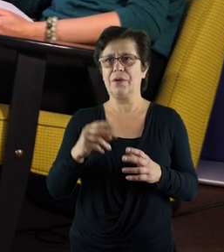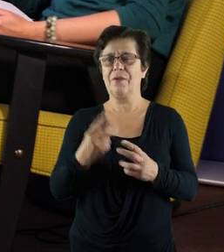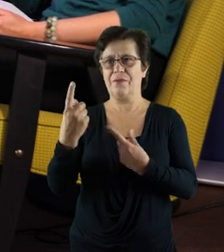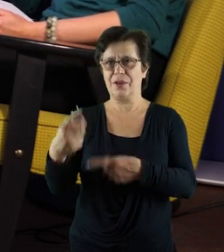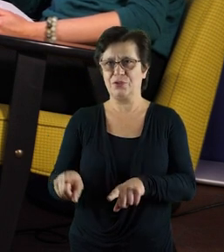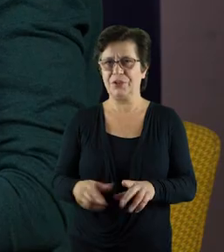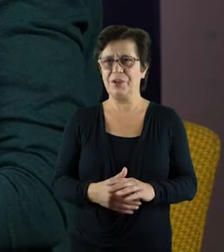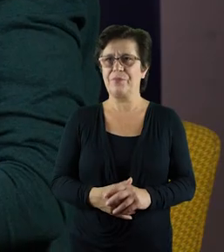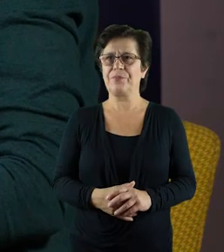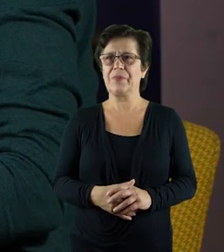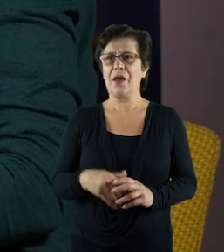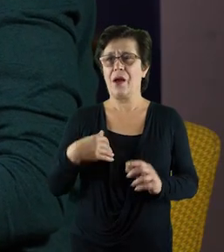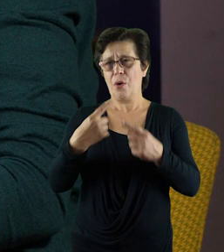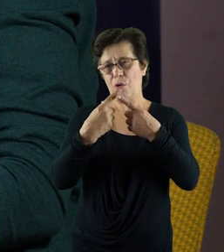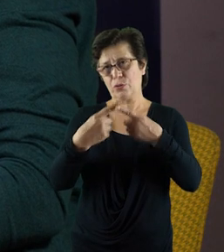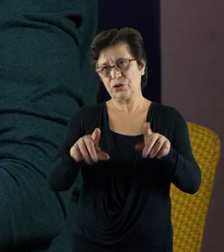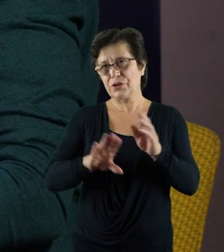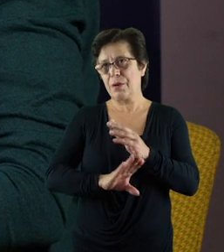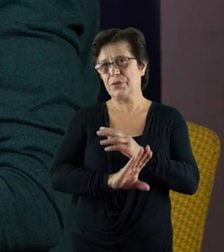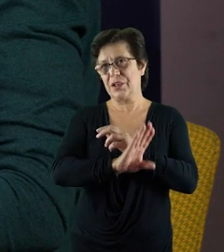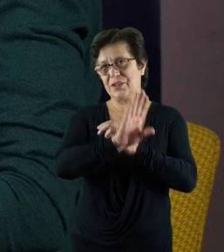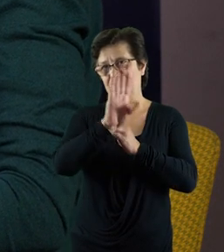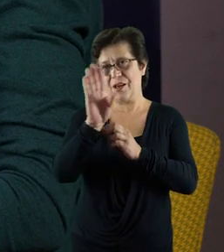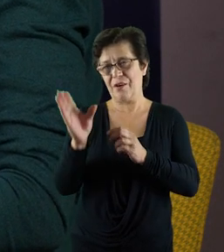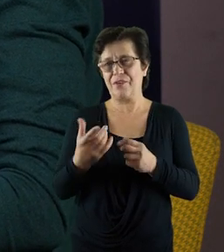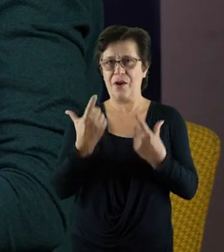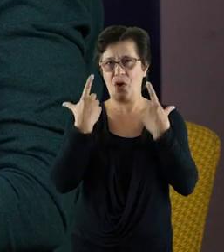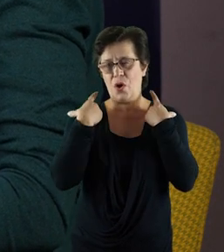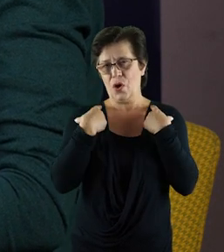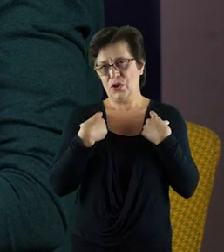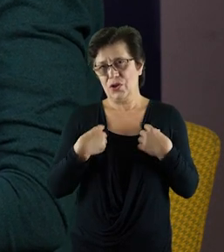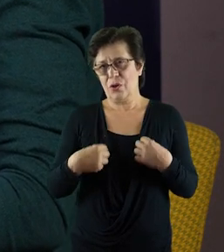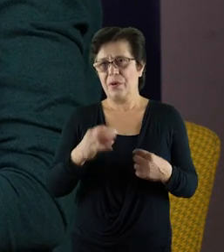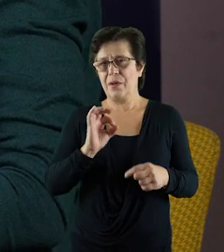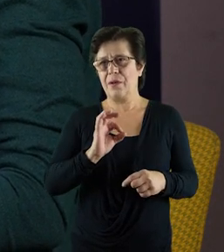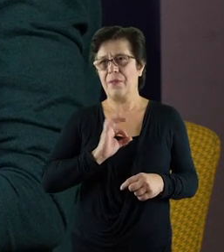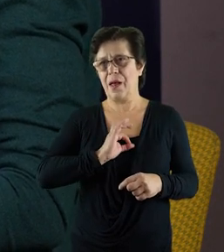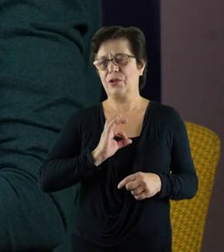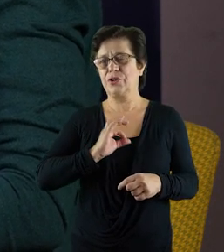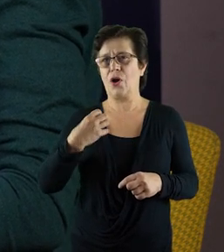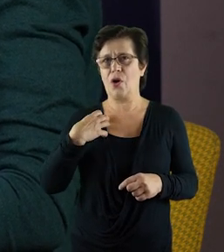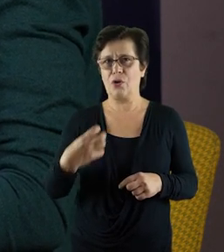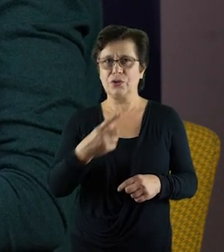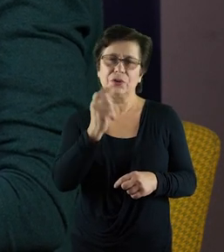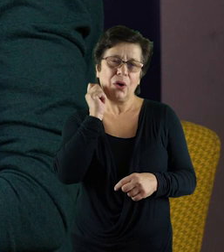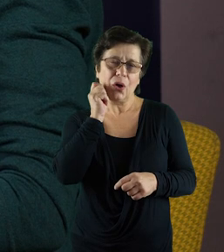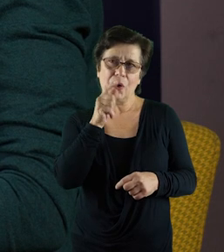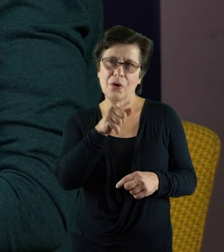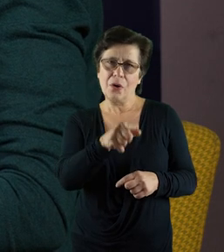Lesznie. Pokrótce przedstawię sylwetki naszych gości. Pani Katarzyna